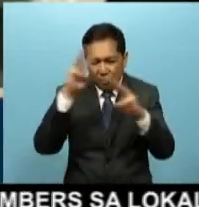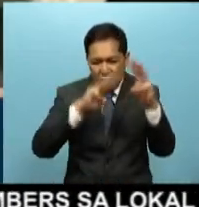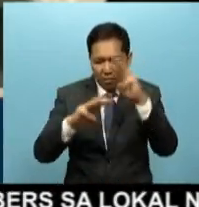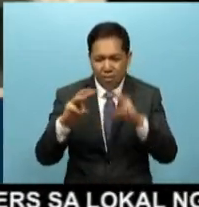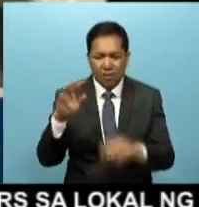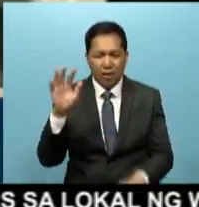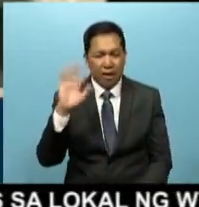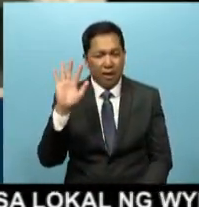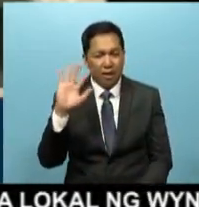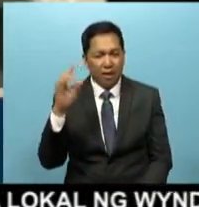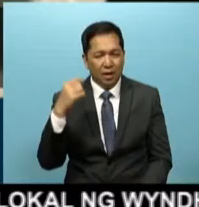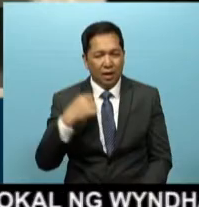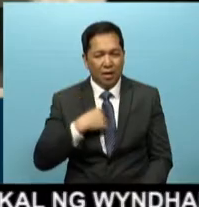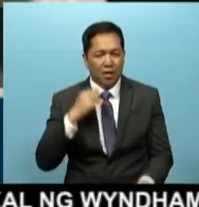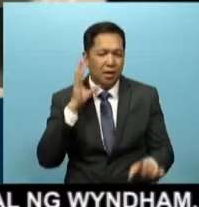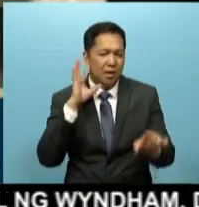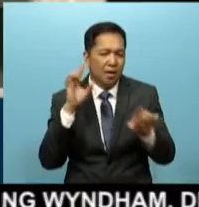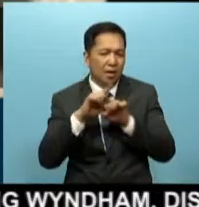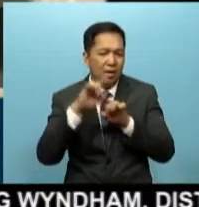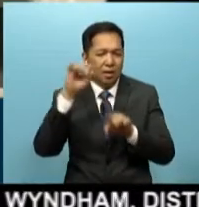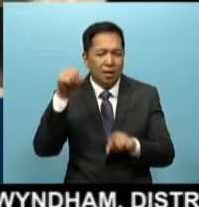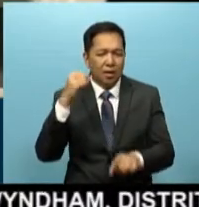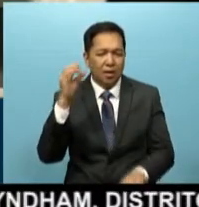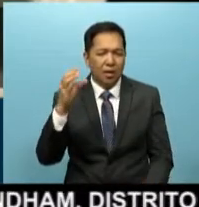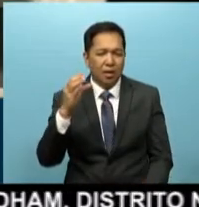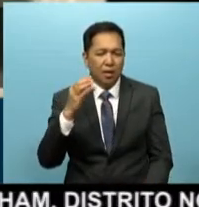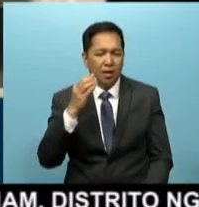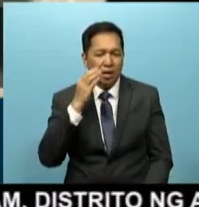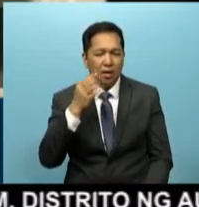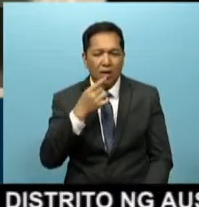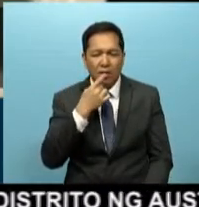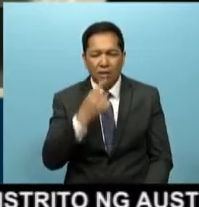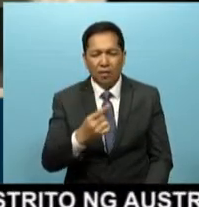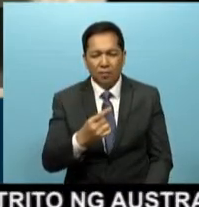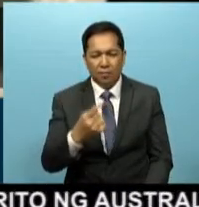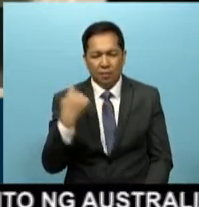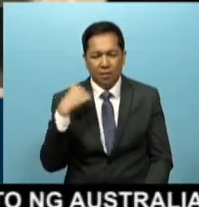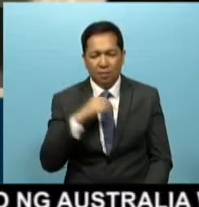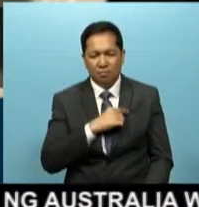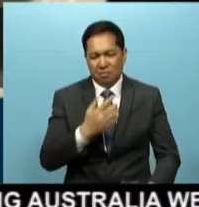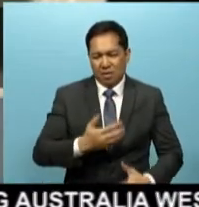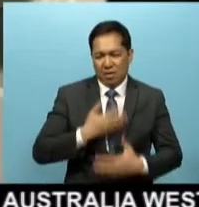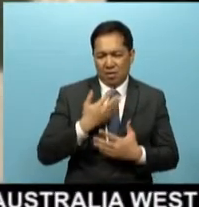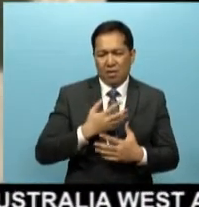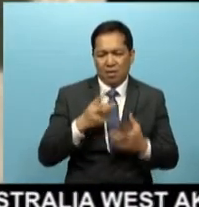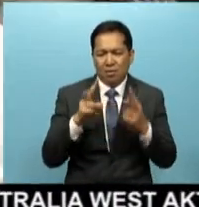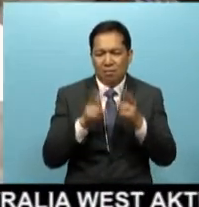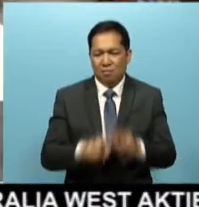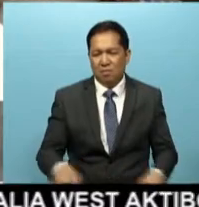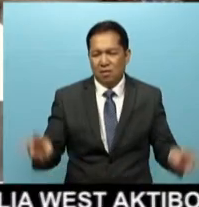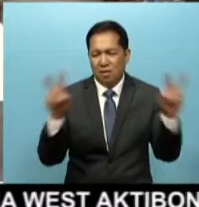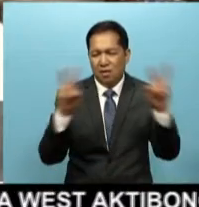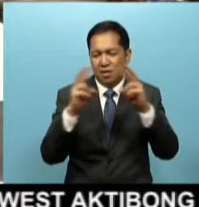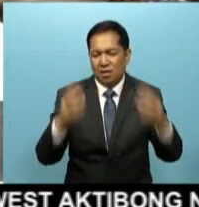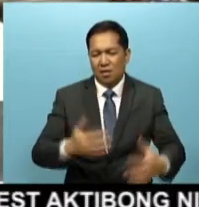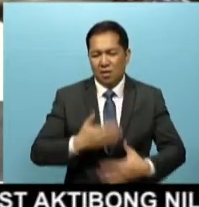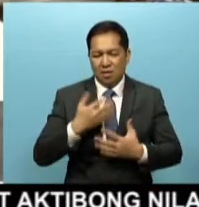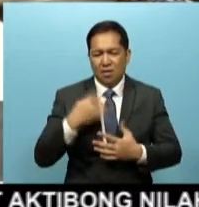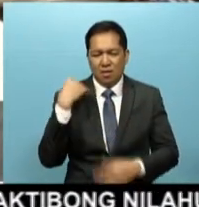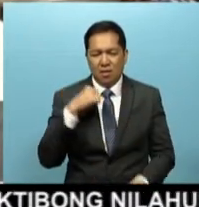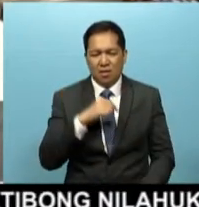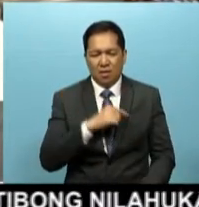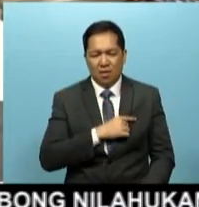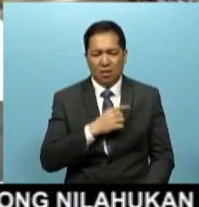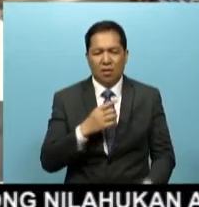muy agradecida, muy contenta, emocionada, porque la Iglesia de Cristo, I am giving, ha venido a dar una